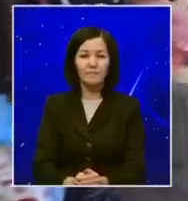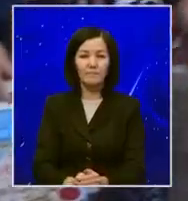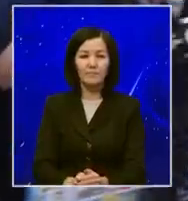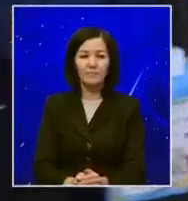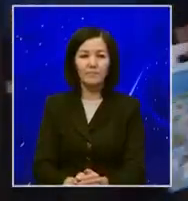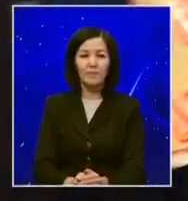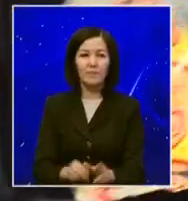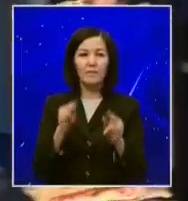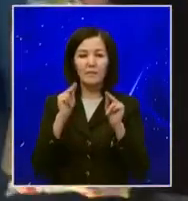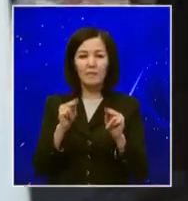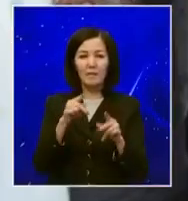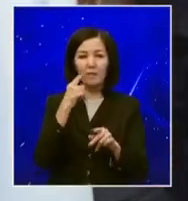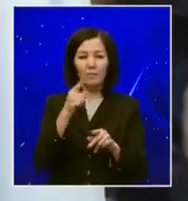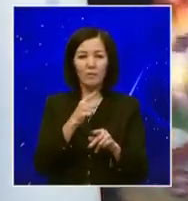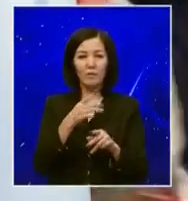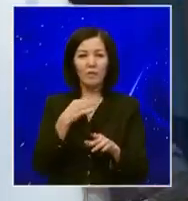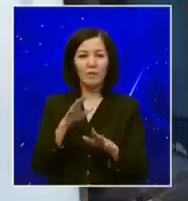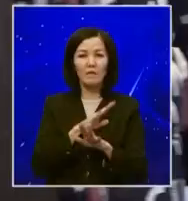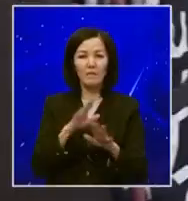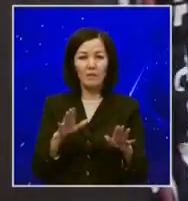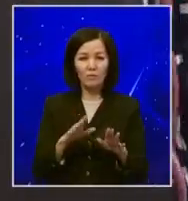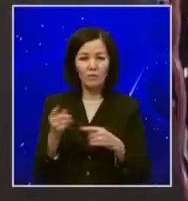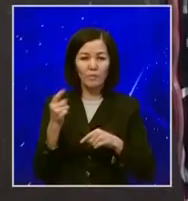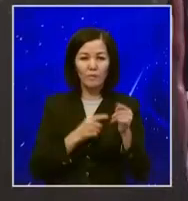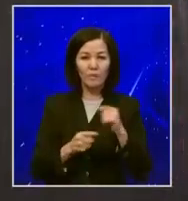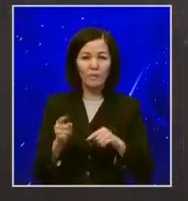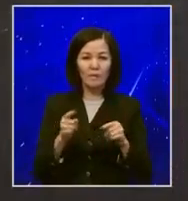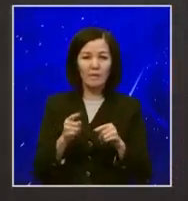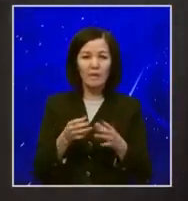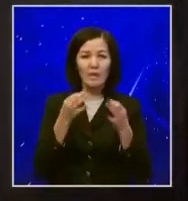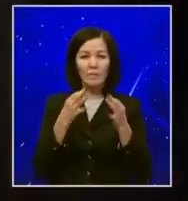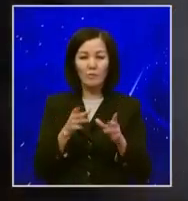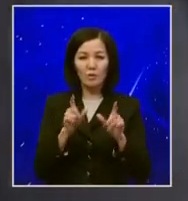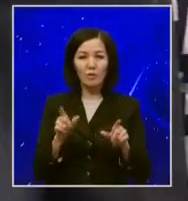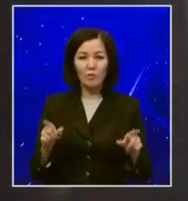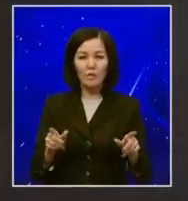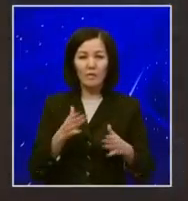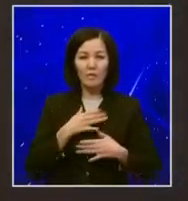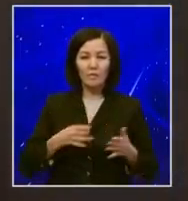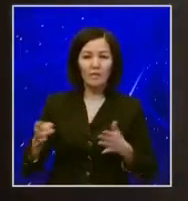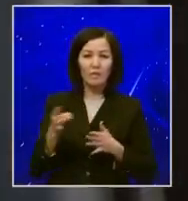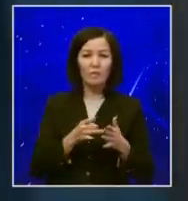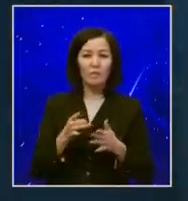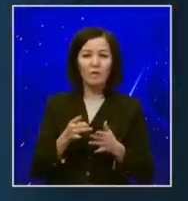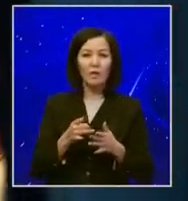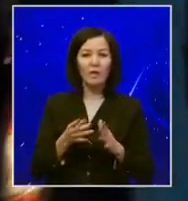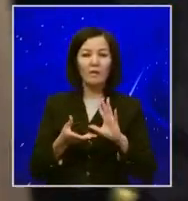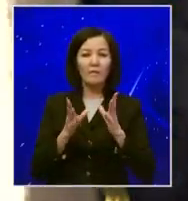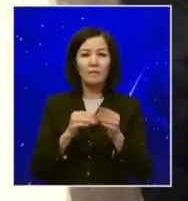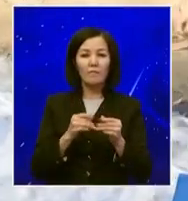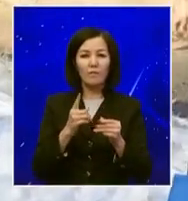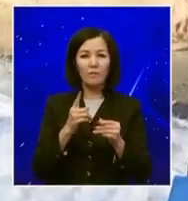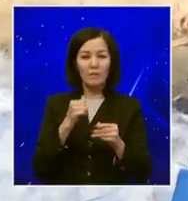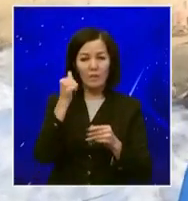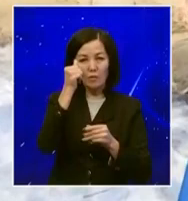И действительно, стоит отметить неравнодушие волонтеров, предпринимателей, меценатов и просто неравнодушных граждан нашего региона. На протяжении всего года они поддерживали